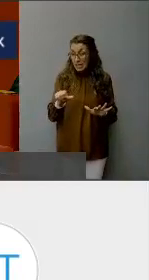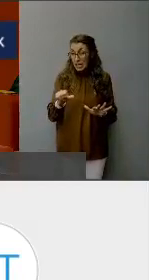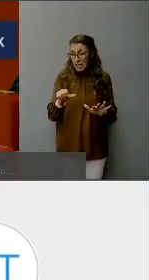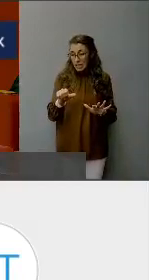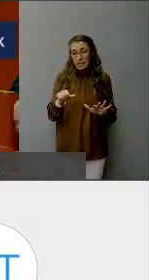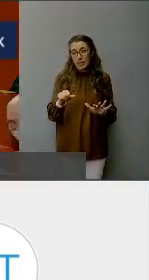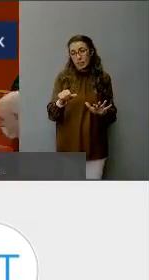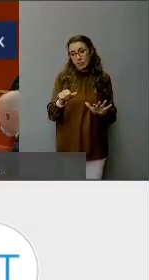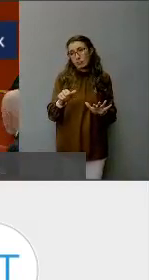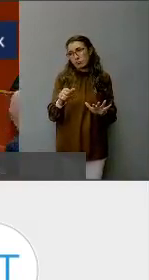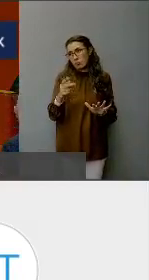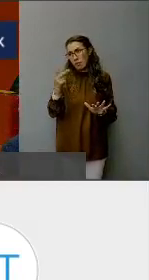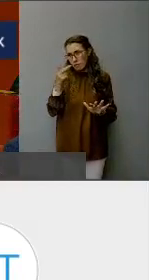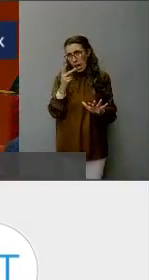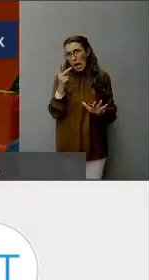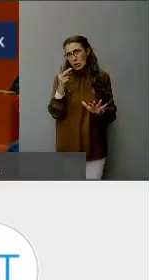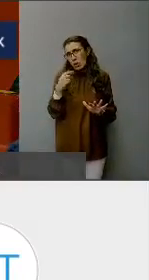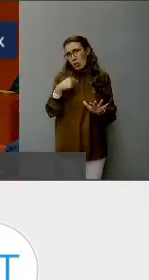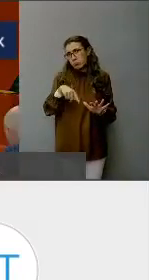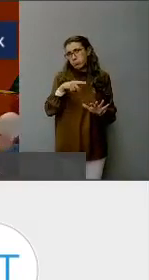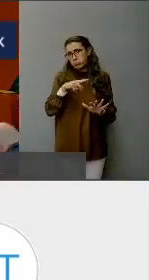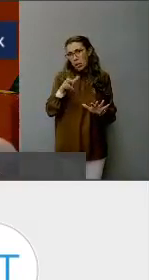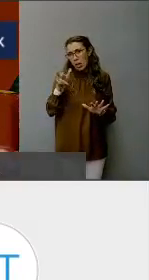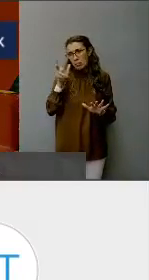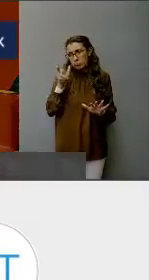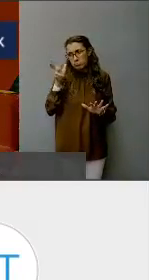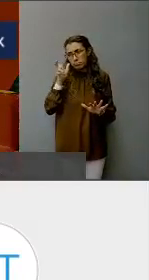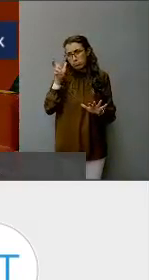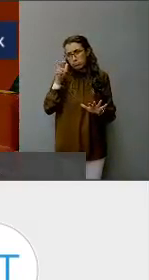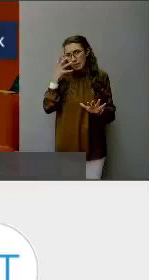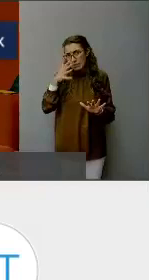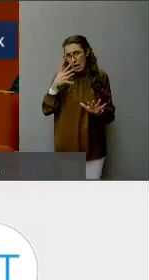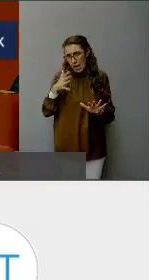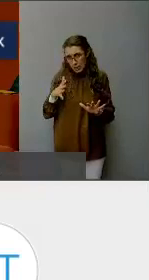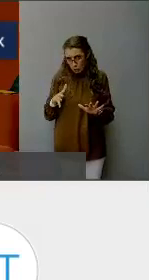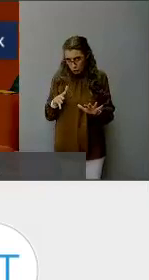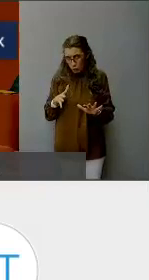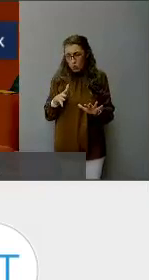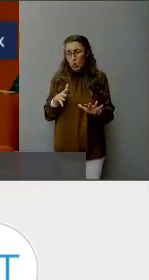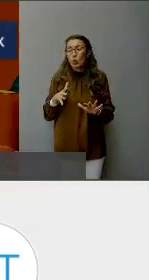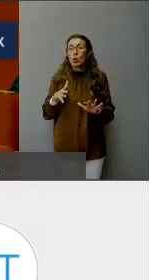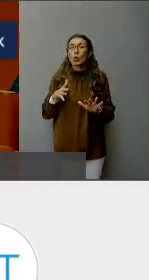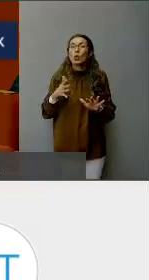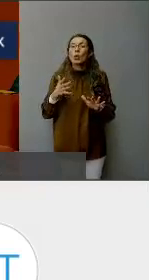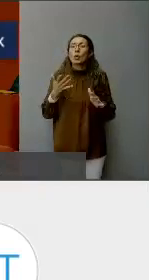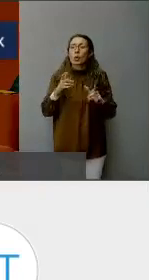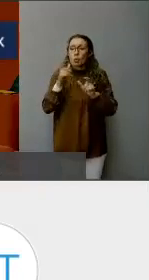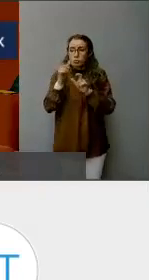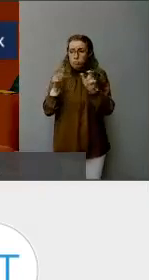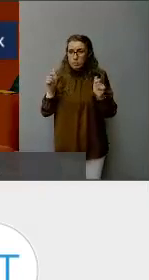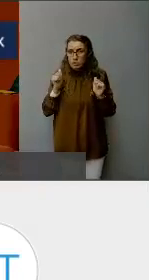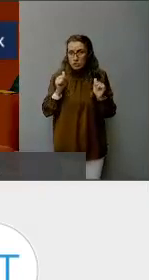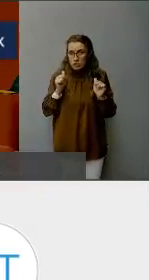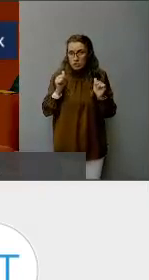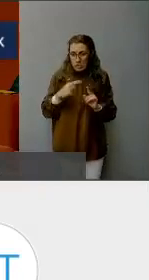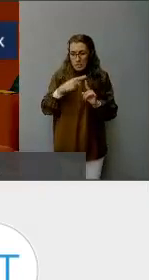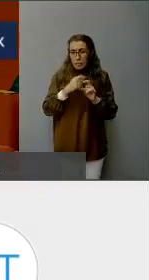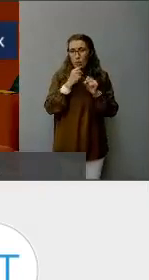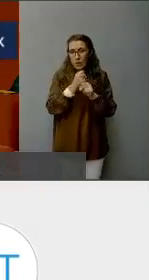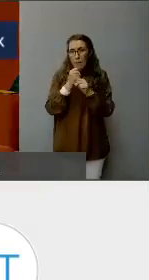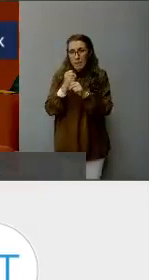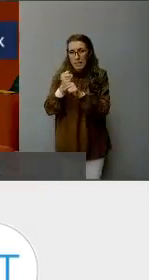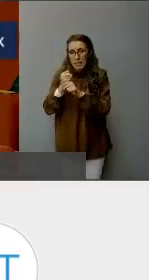noto anche ascoltato ha udito le osservazioni il contributo altro che civile di più da parte dei rappresentanti degli